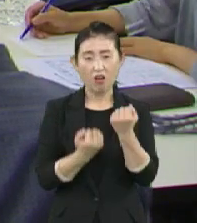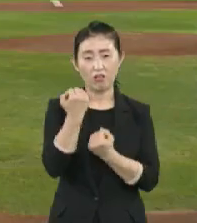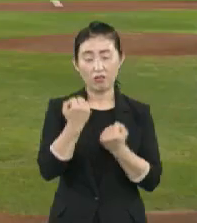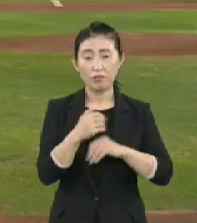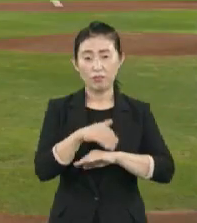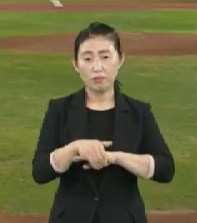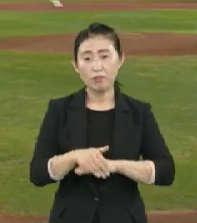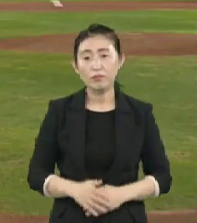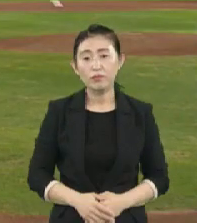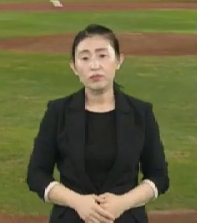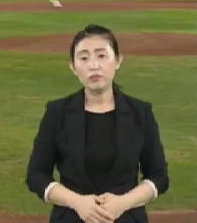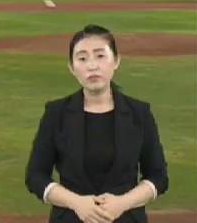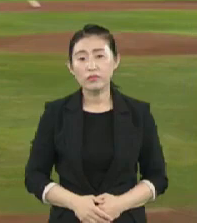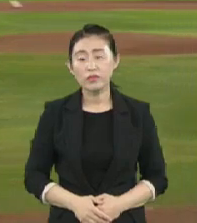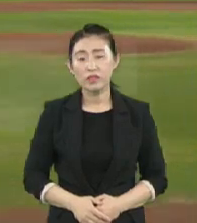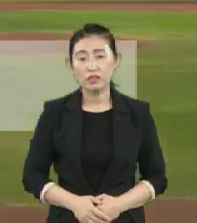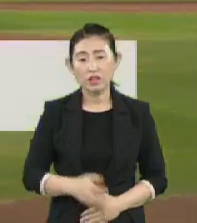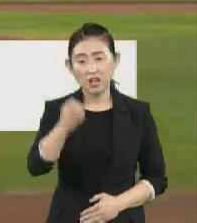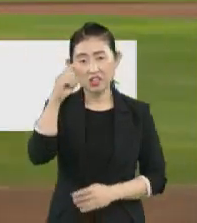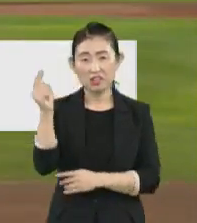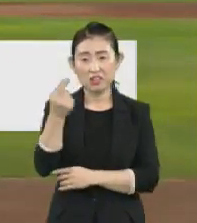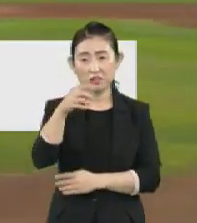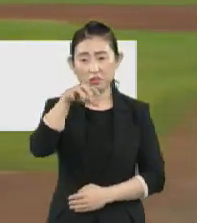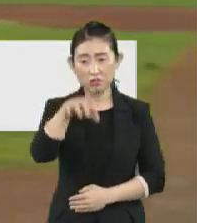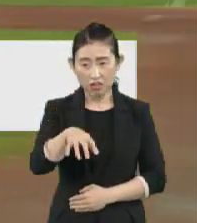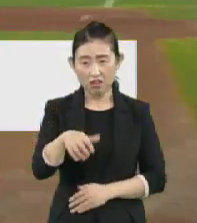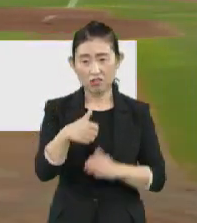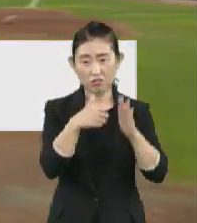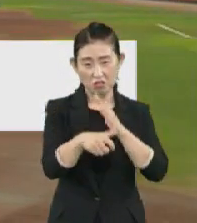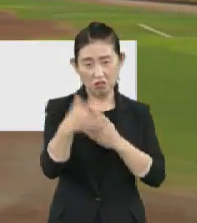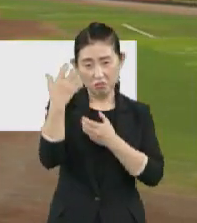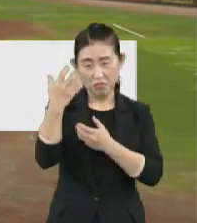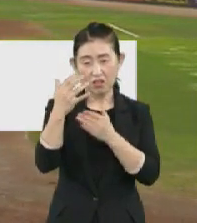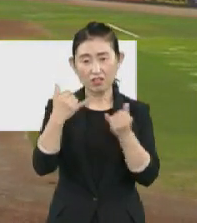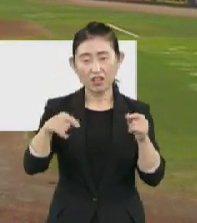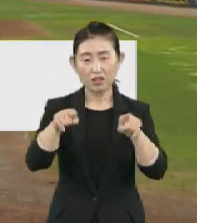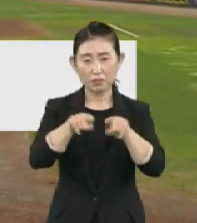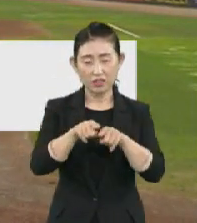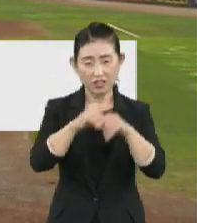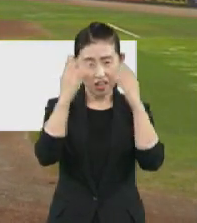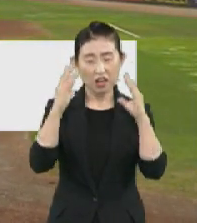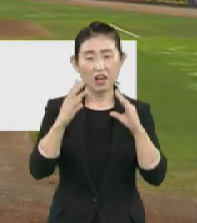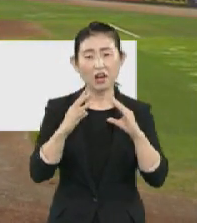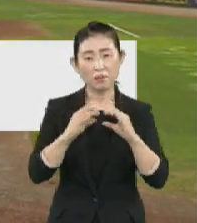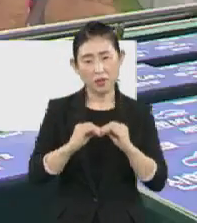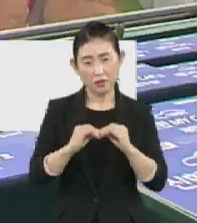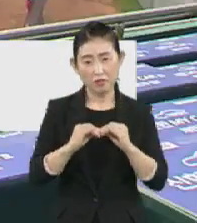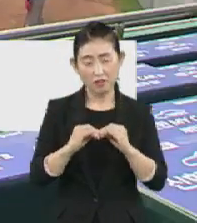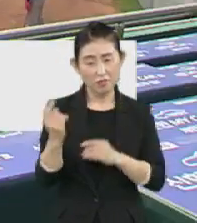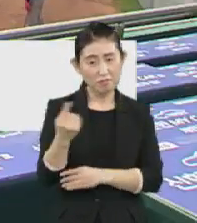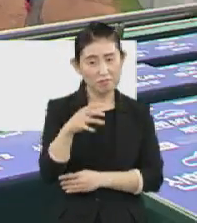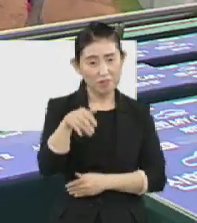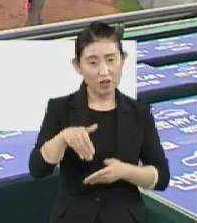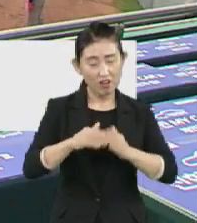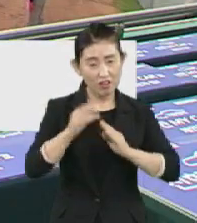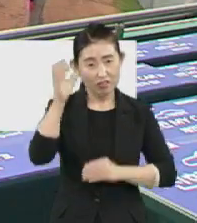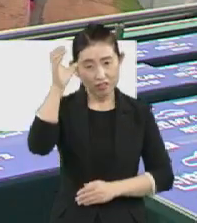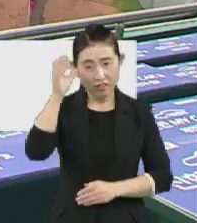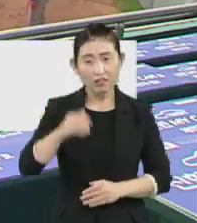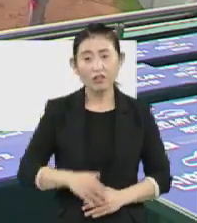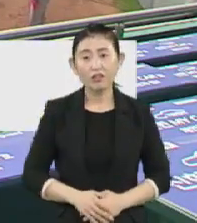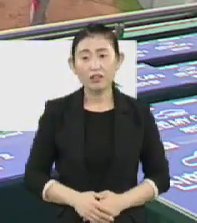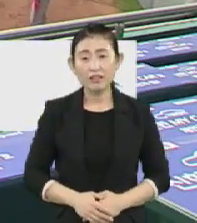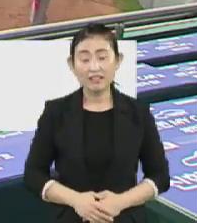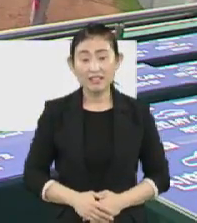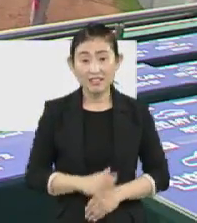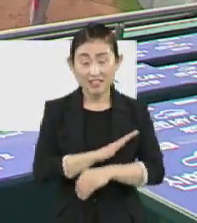열립니다. 저희 한화이글스는 그 선수단과 팬 모두가 만족할 수 있는 구장이 만들어질 것으로 기대를 하고 있고요.